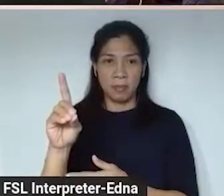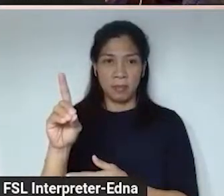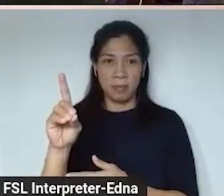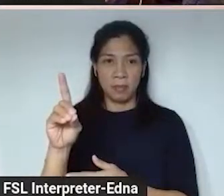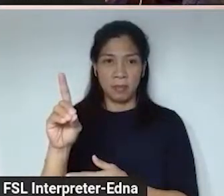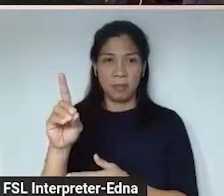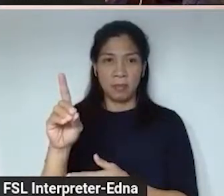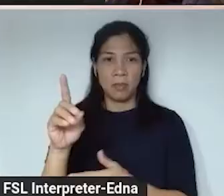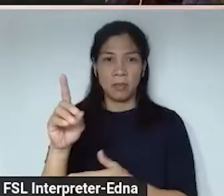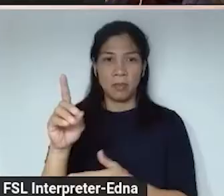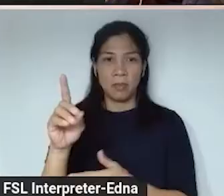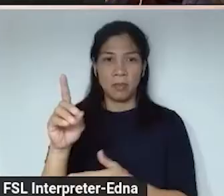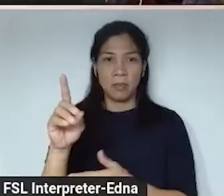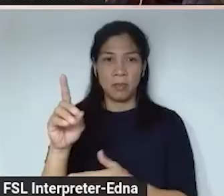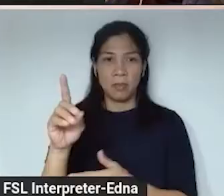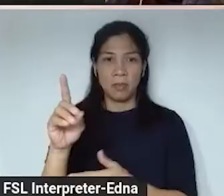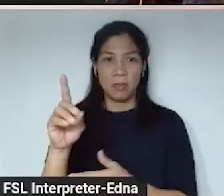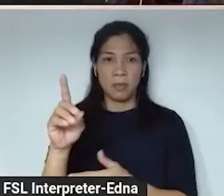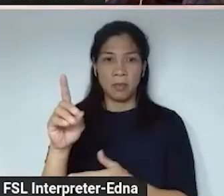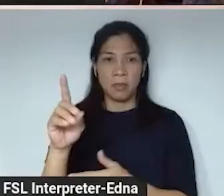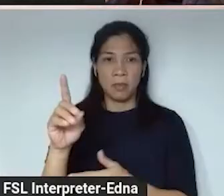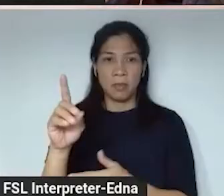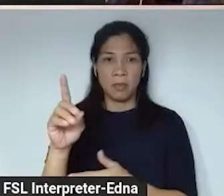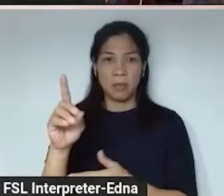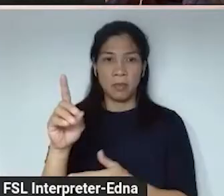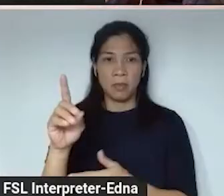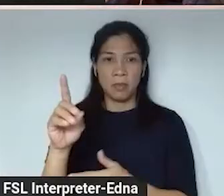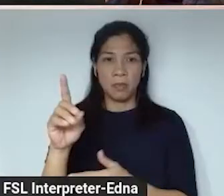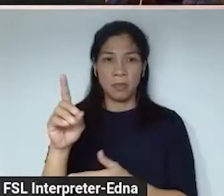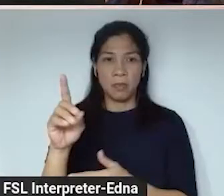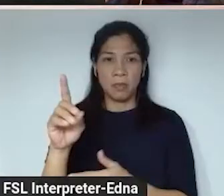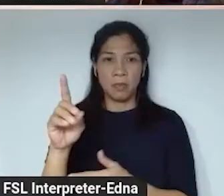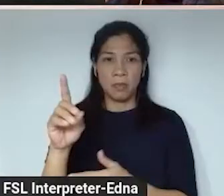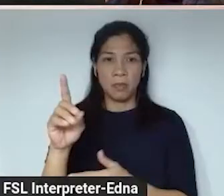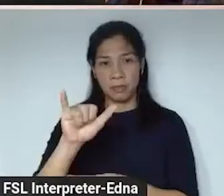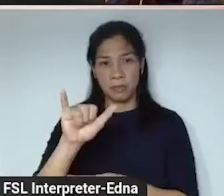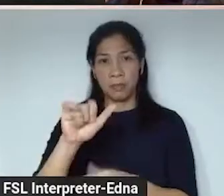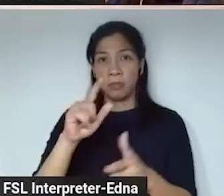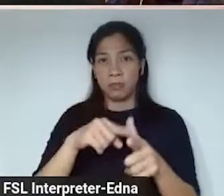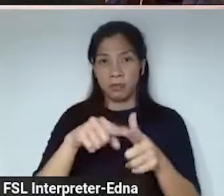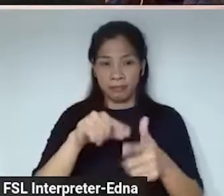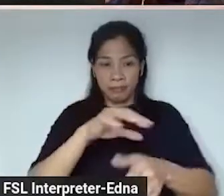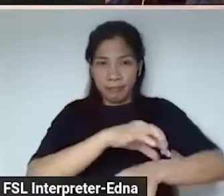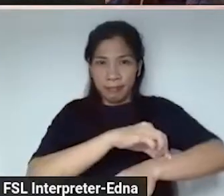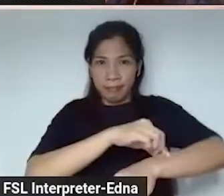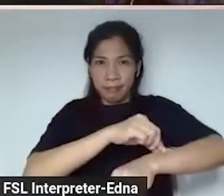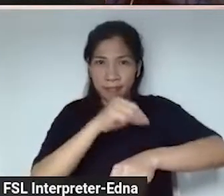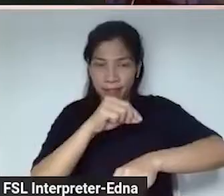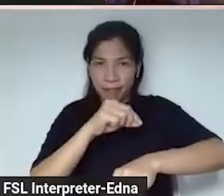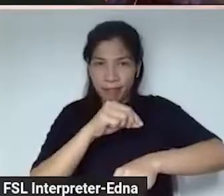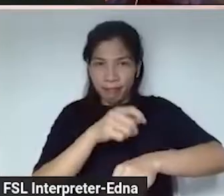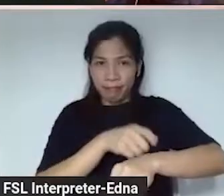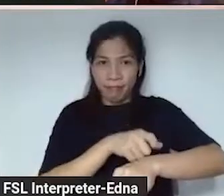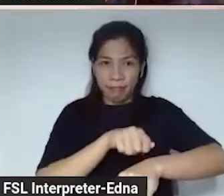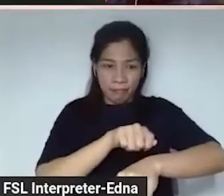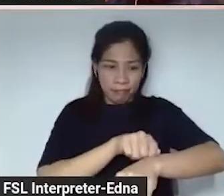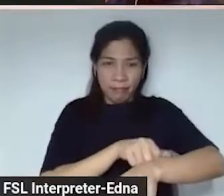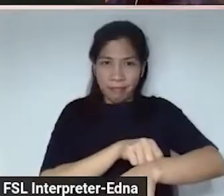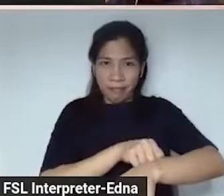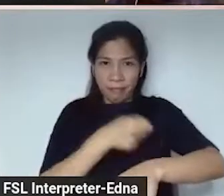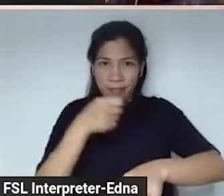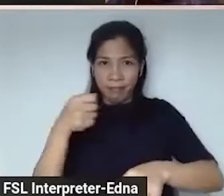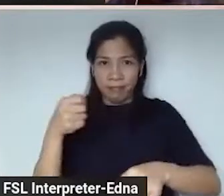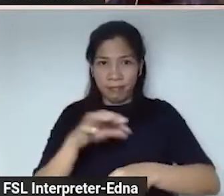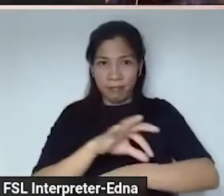ang ginagawa sa biopsy, they will take a sample of your muscles, a tiny sample